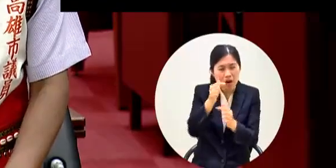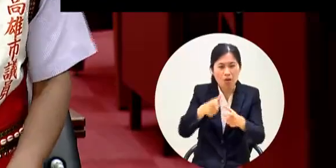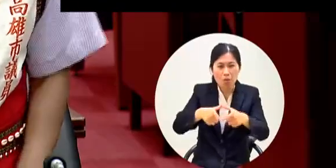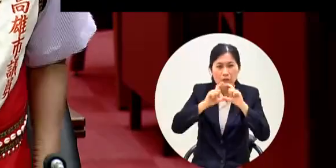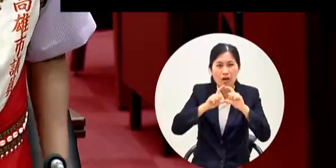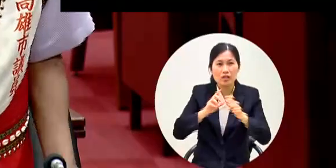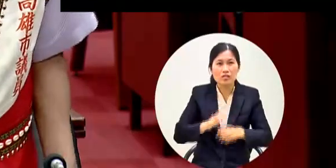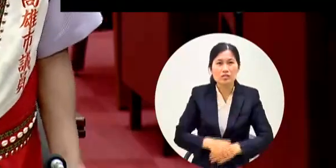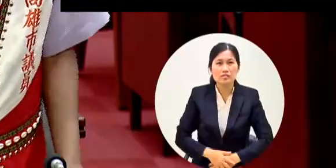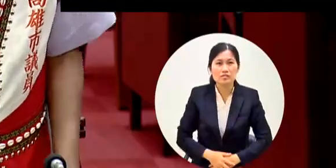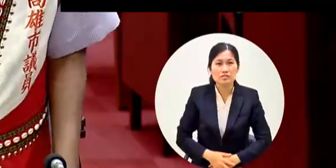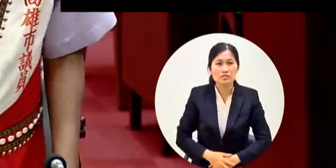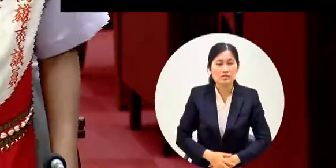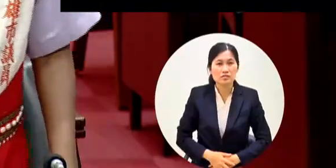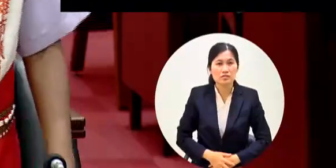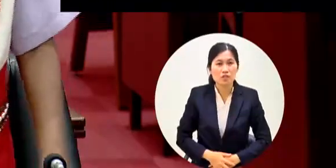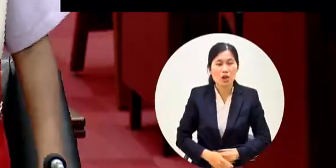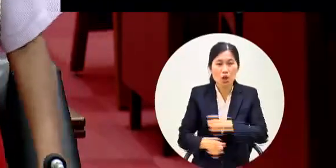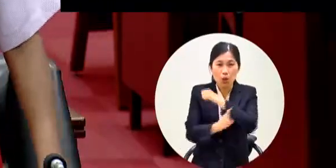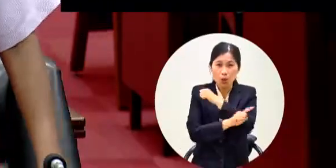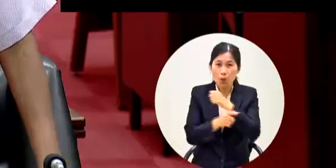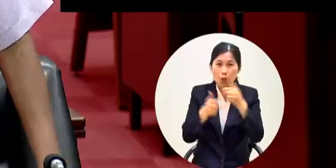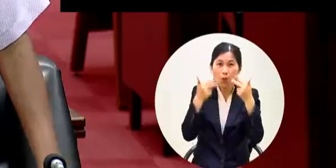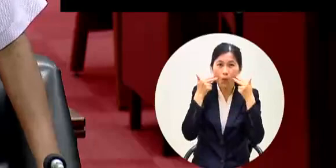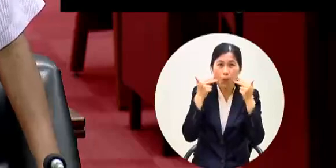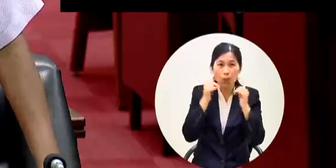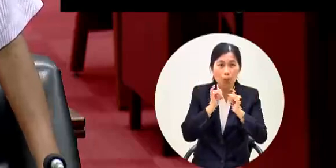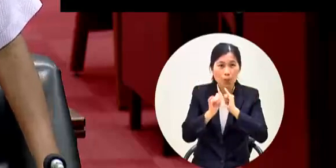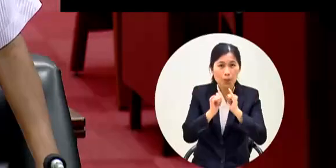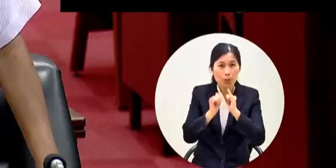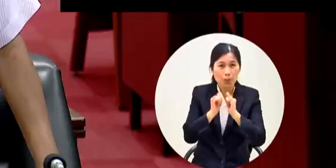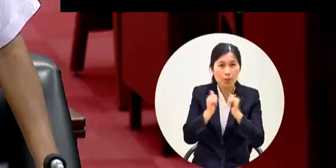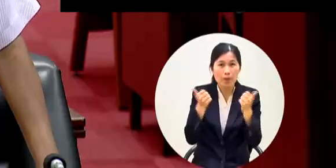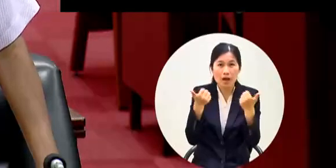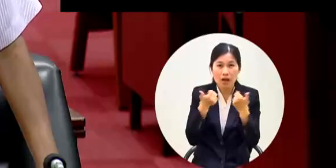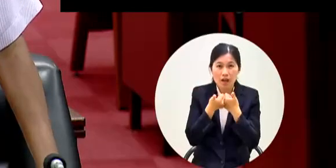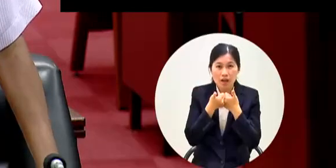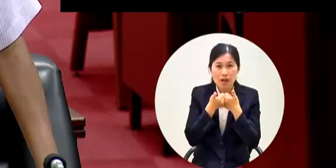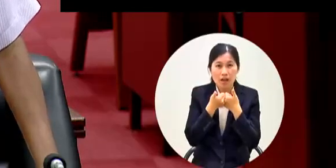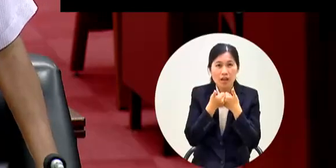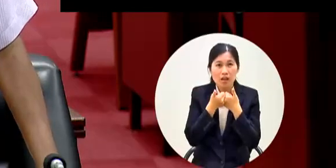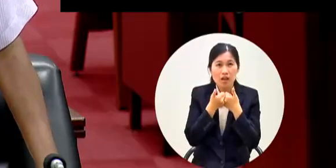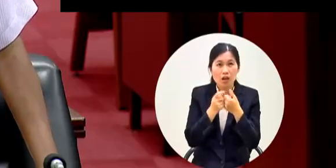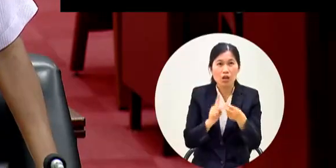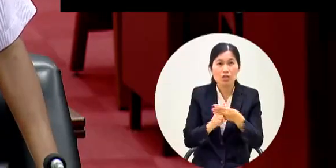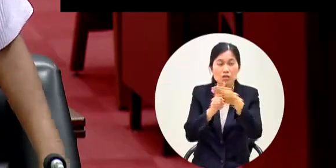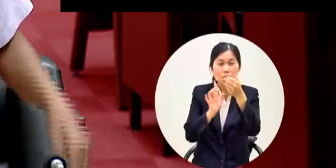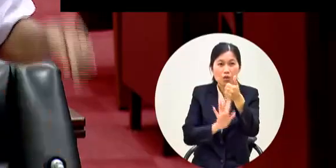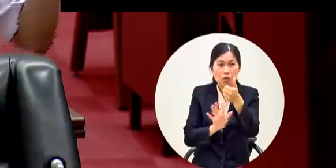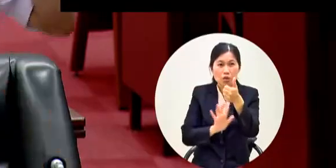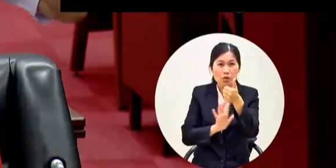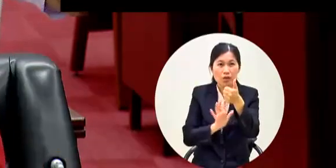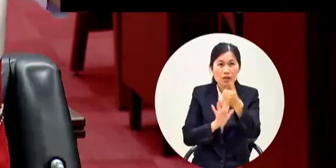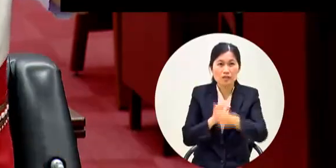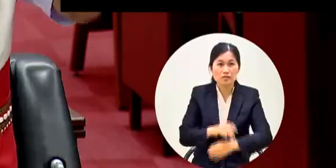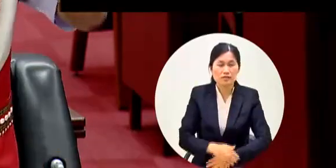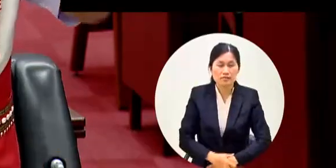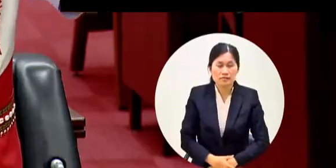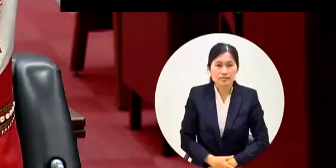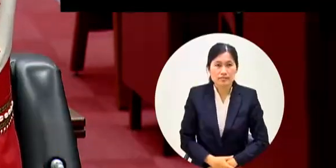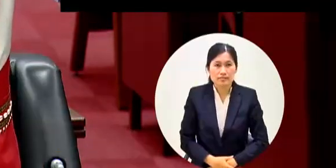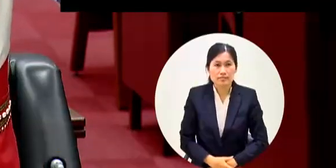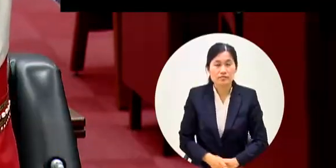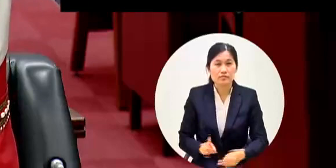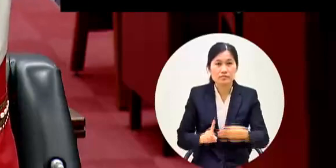心即刻疏散人群，所以没有人伤亡。但是掉了11栋，那个只不过是梅雨